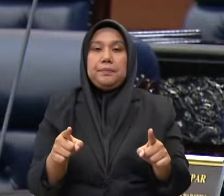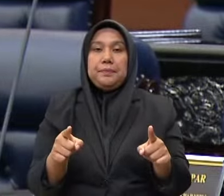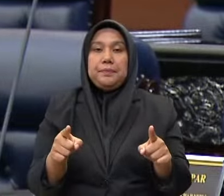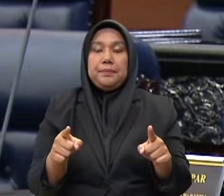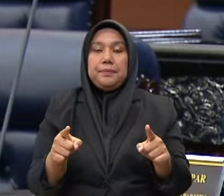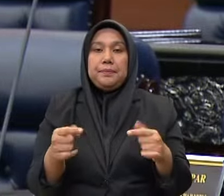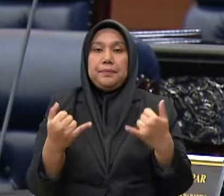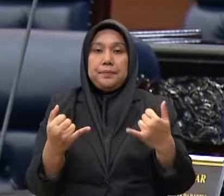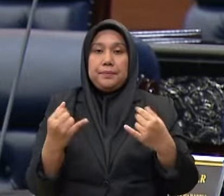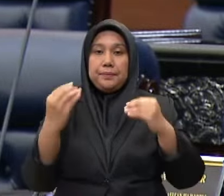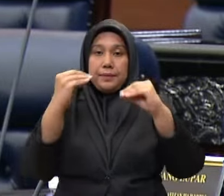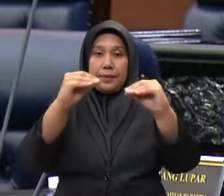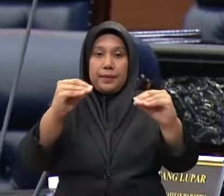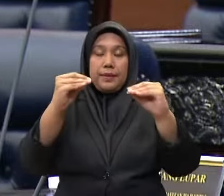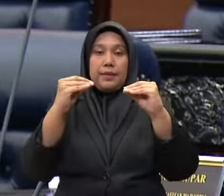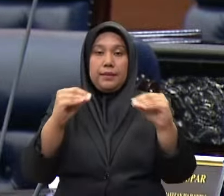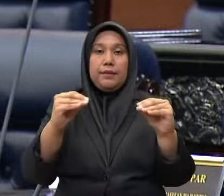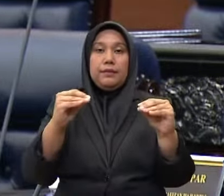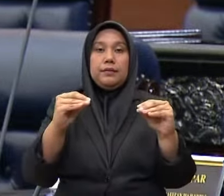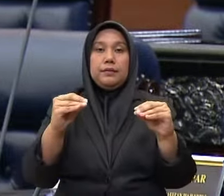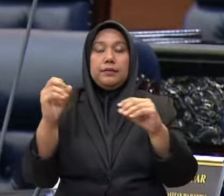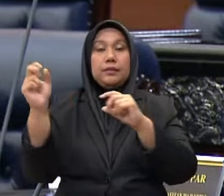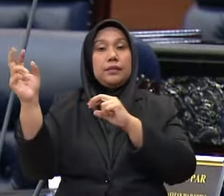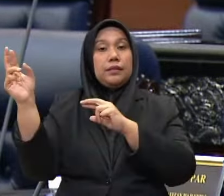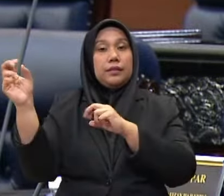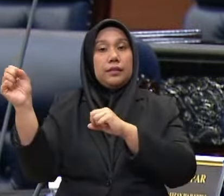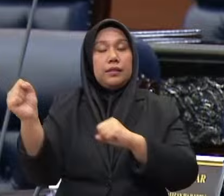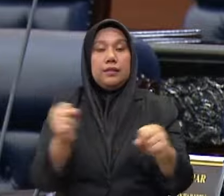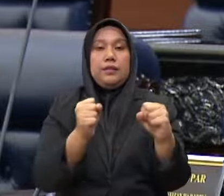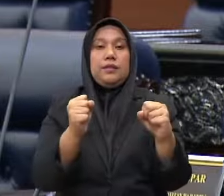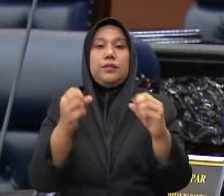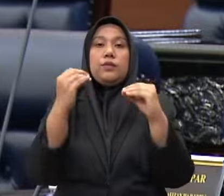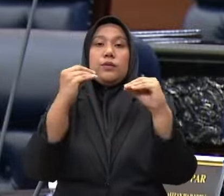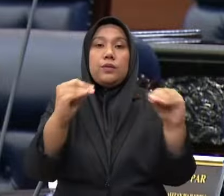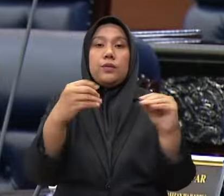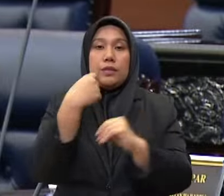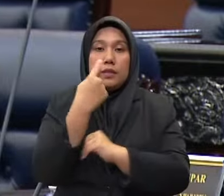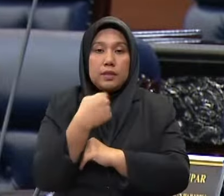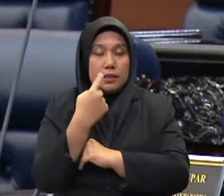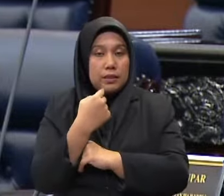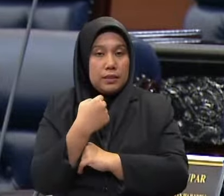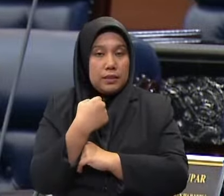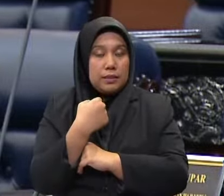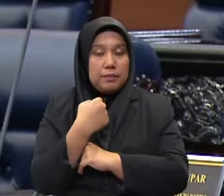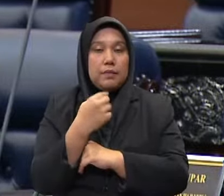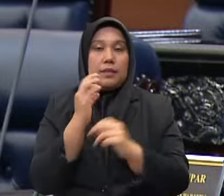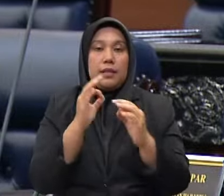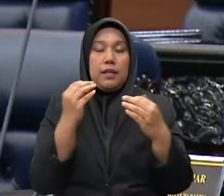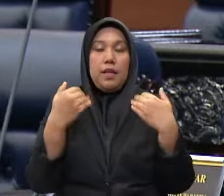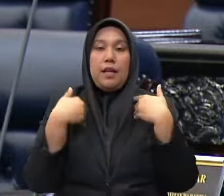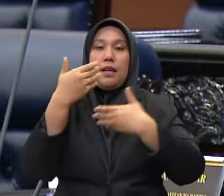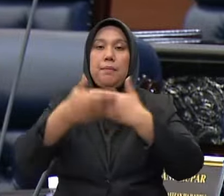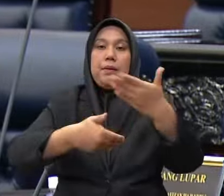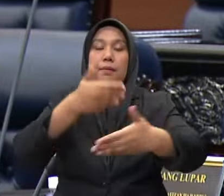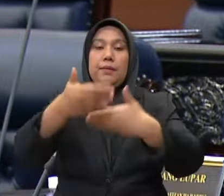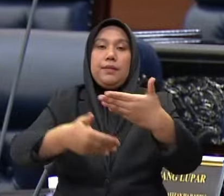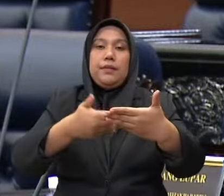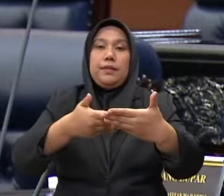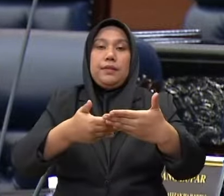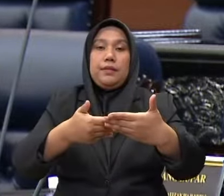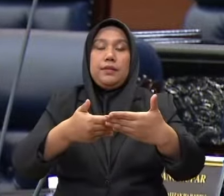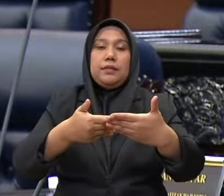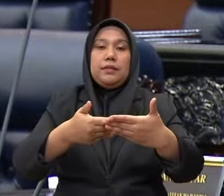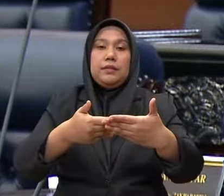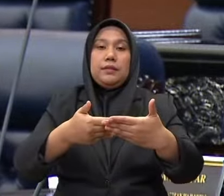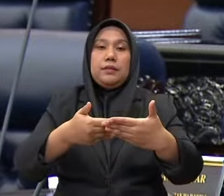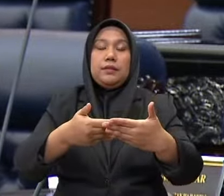kita nak jual kepada siapa strategi nak jual kepada siapa sekiranya kita ada pemprosesan dari segi light rare